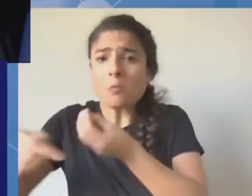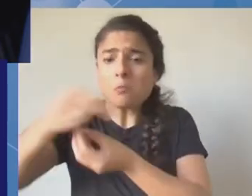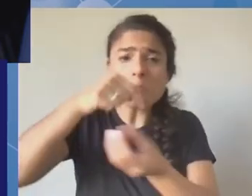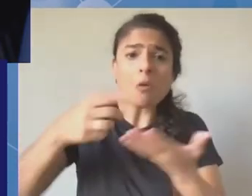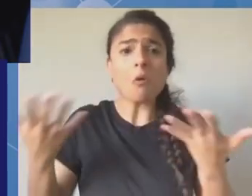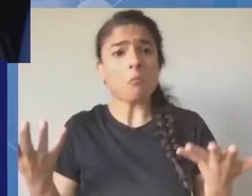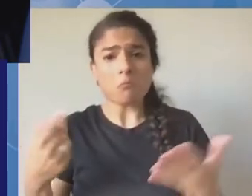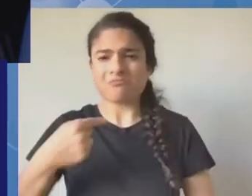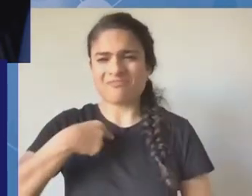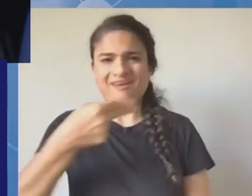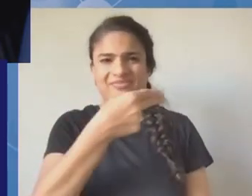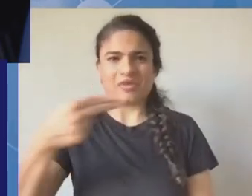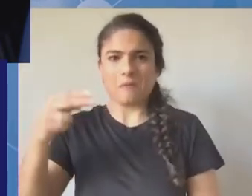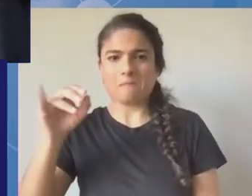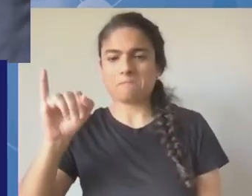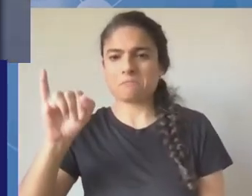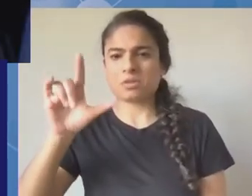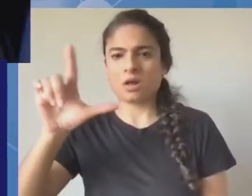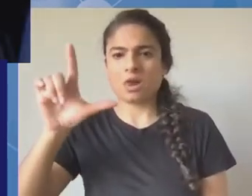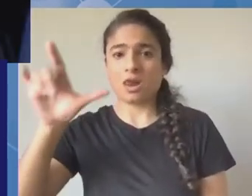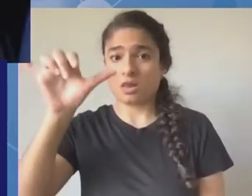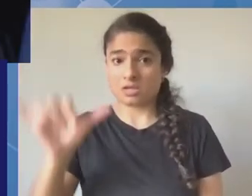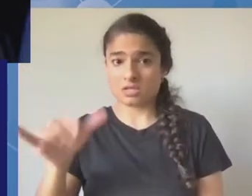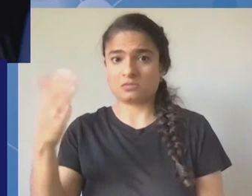我听了很多评论